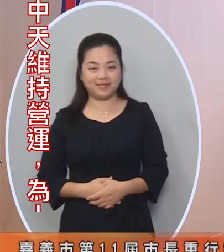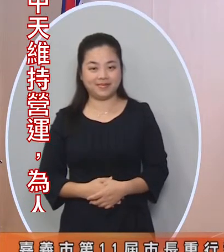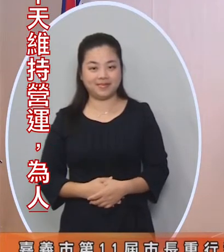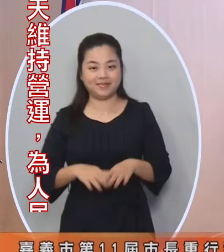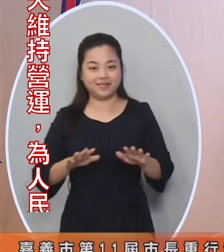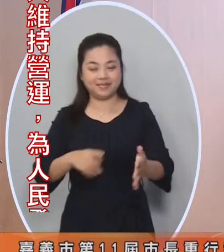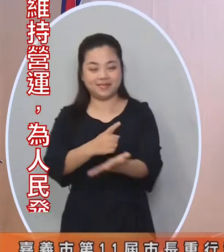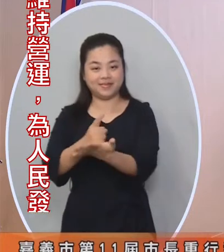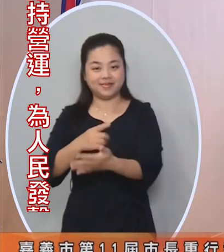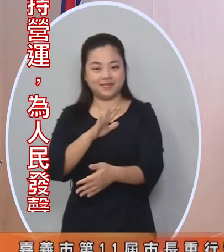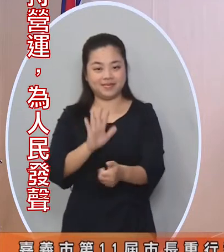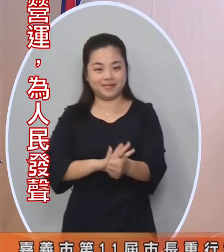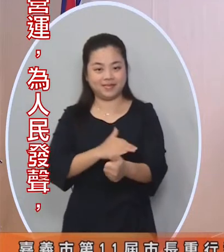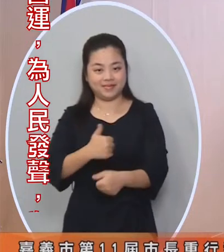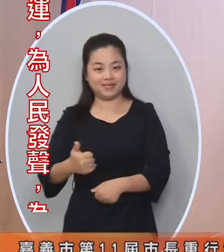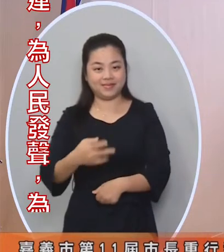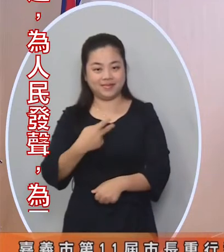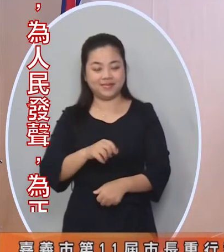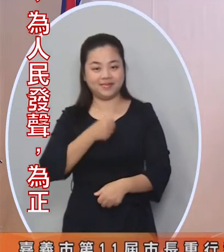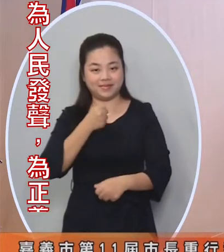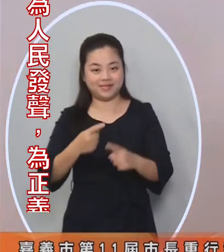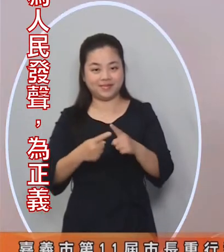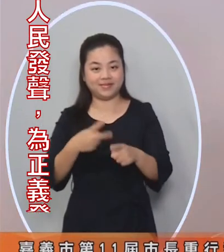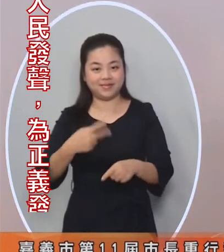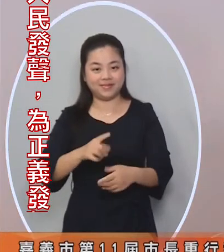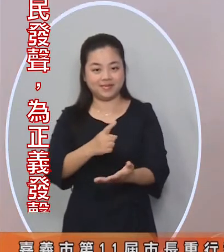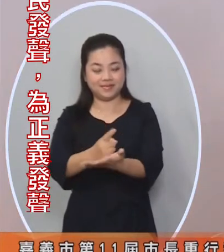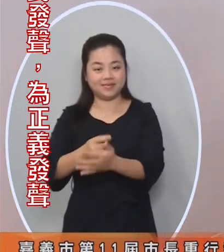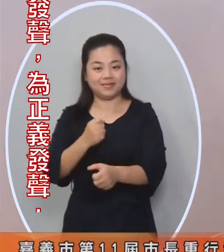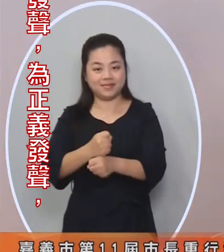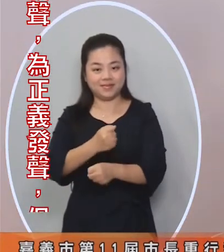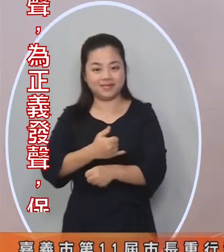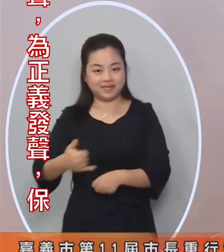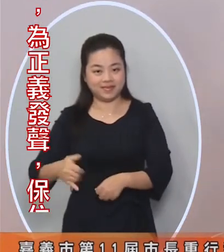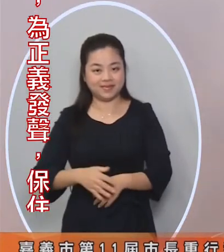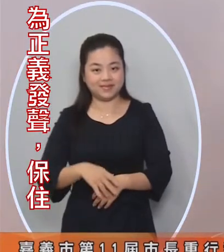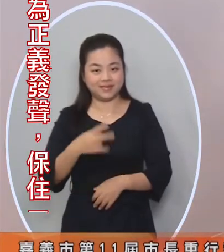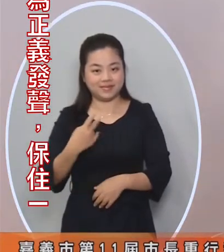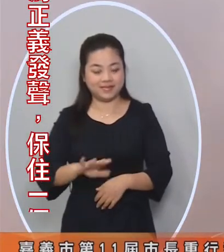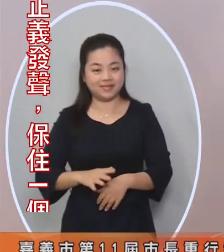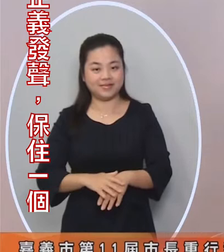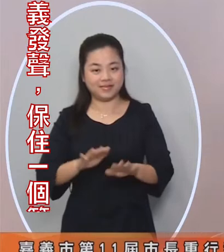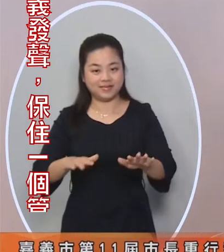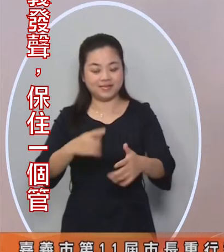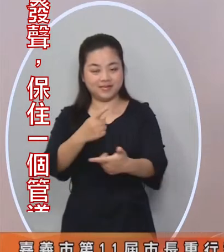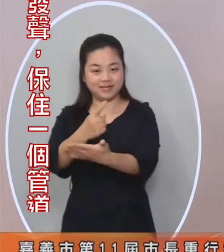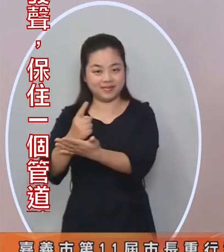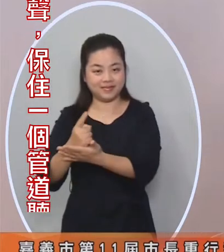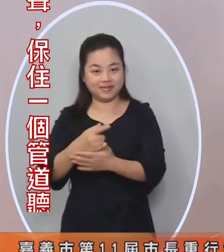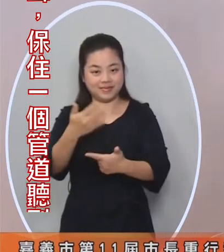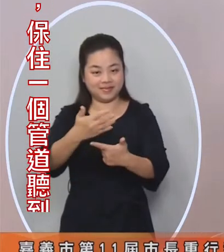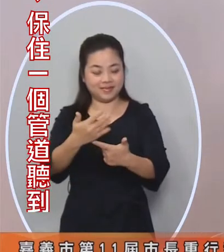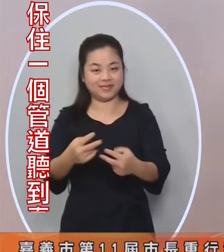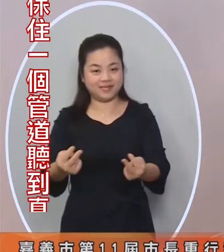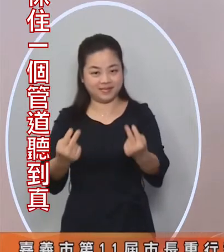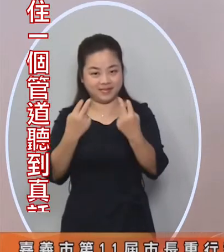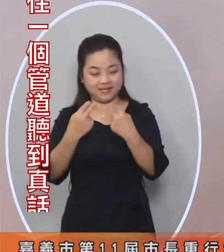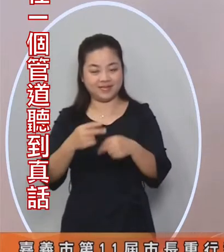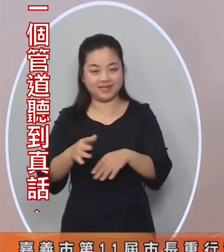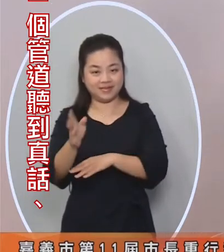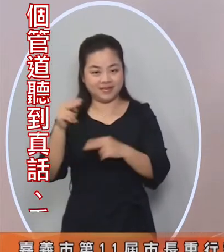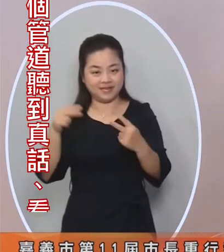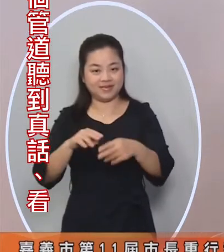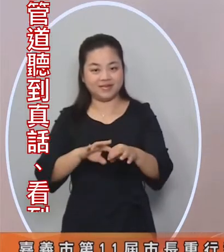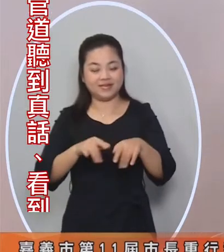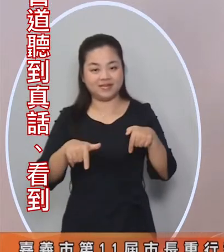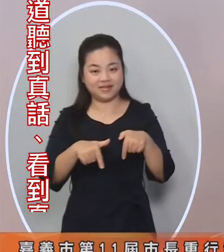现场的各位委员以及主持人，还有各位工作人员，还有正在电视机前收看政见发表会、